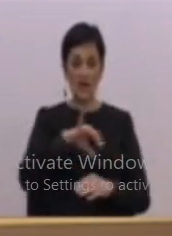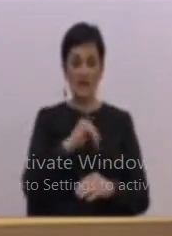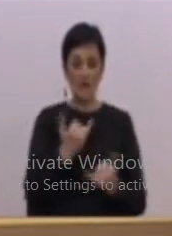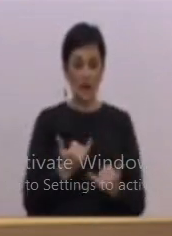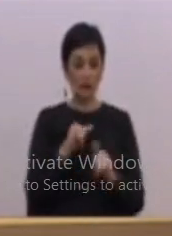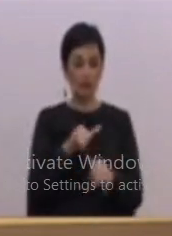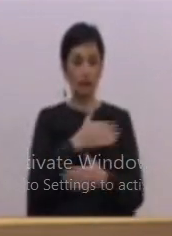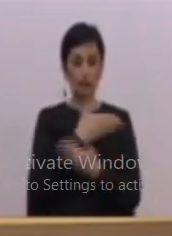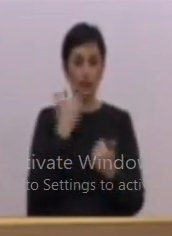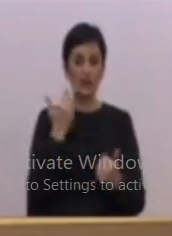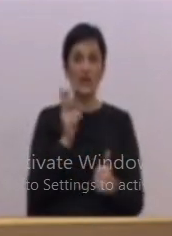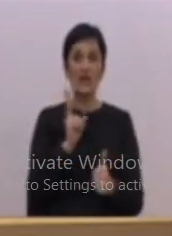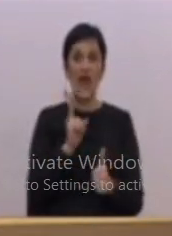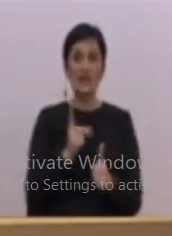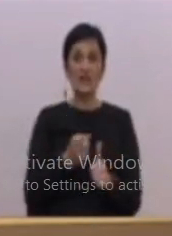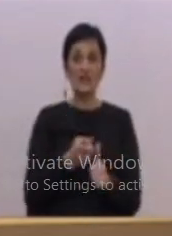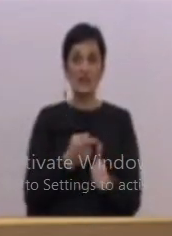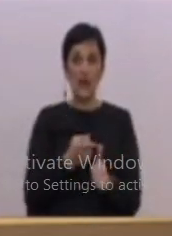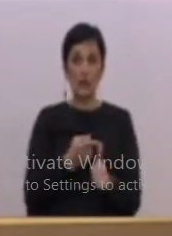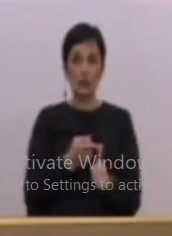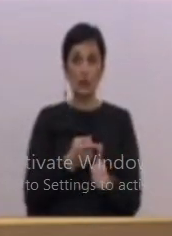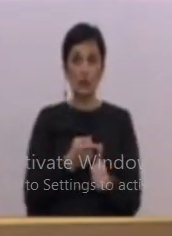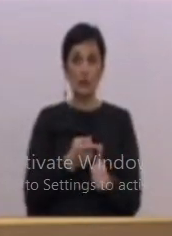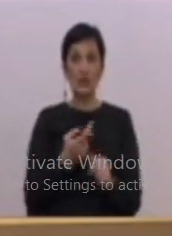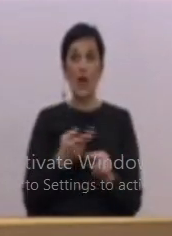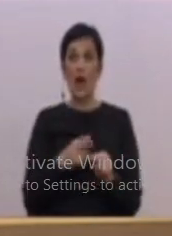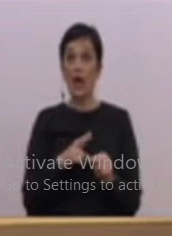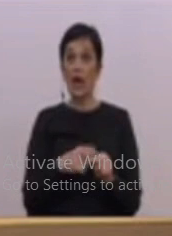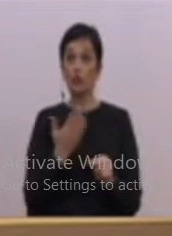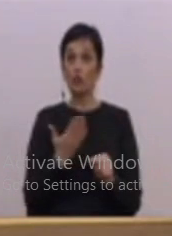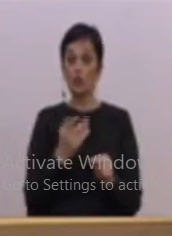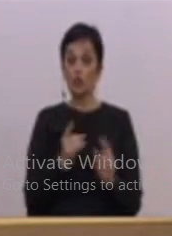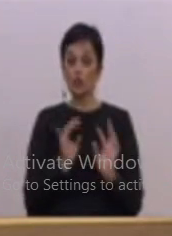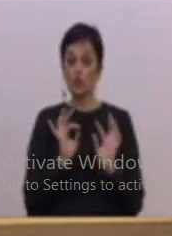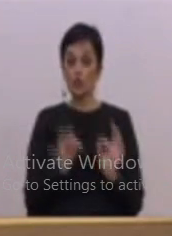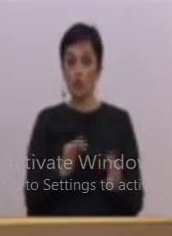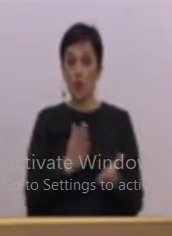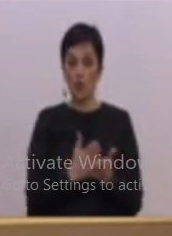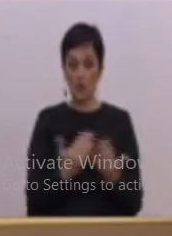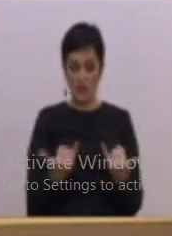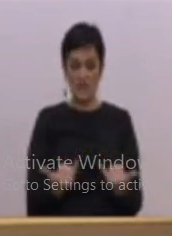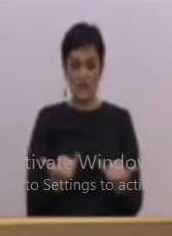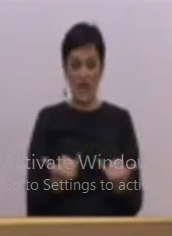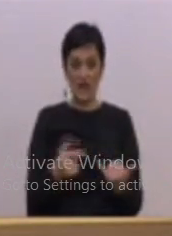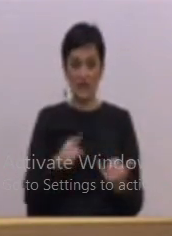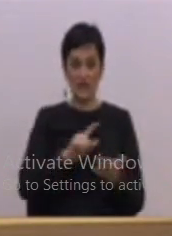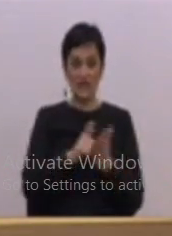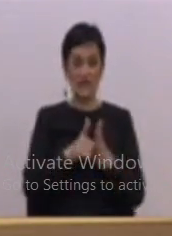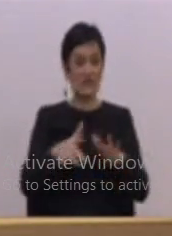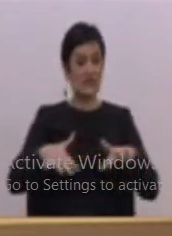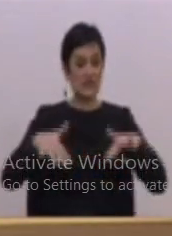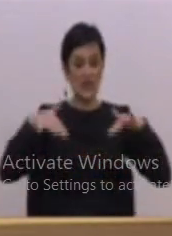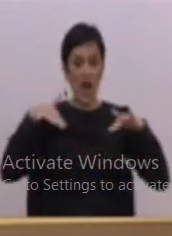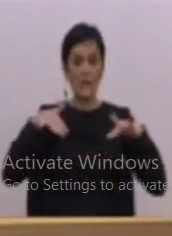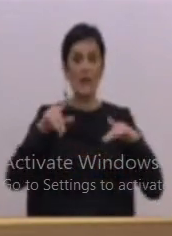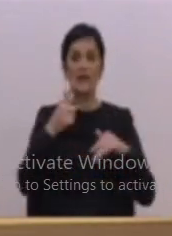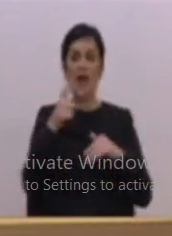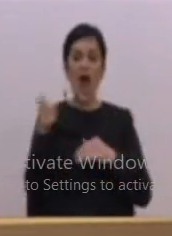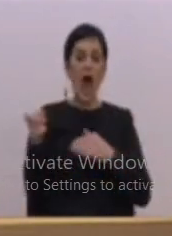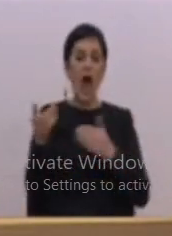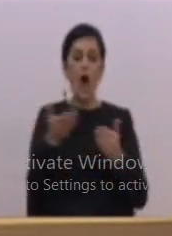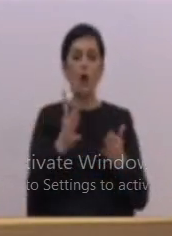aks kandidati statusi. Da es tu storia dges ak am darbashi rato ar mokhvedit